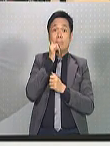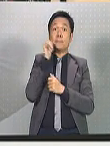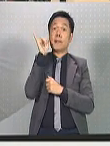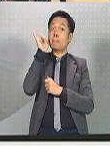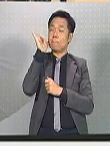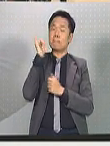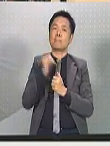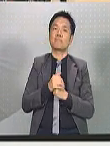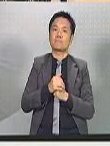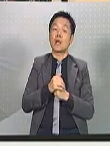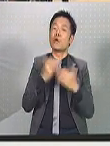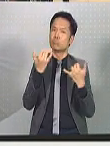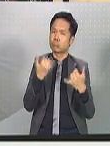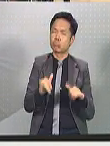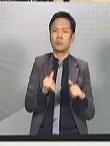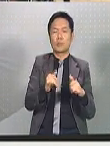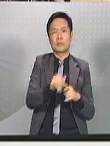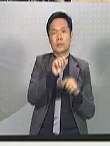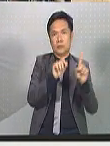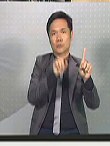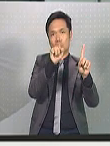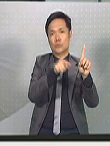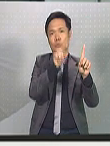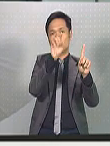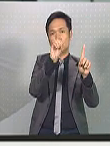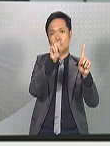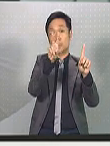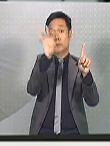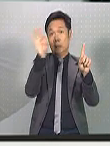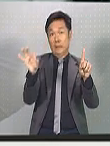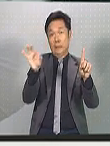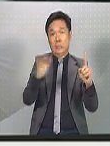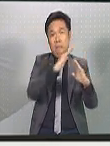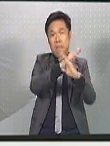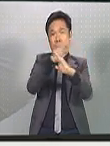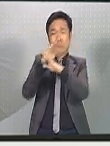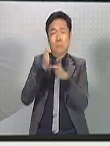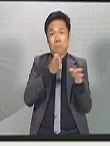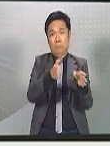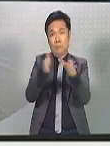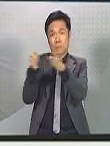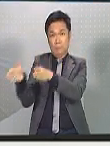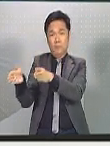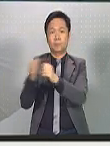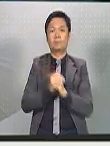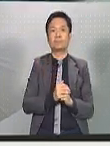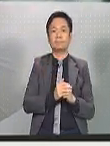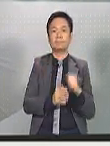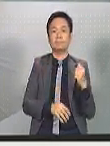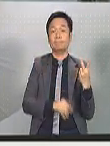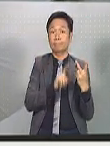mereka melakukan sebanyak 1029 skatan Jalan Raya Hai